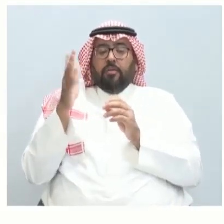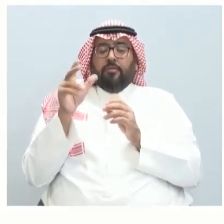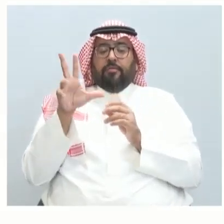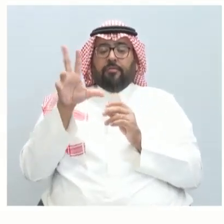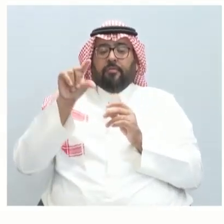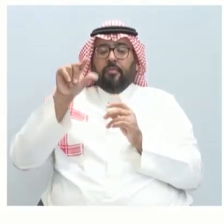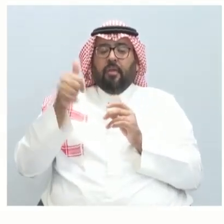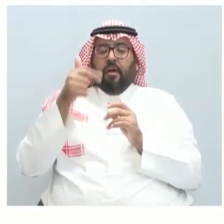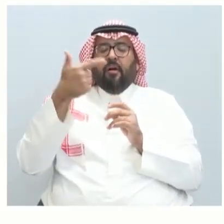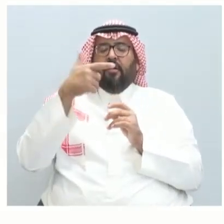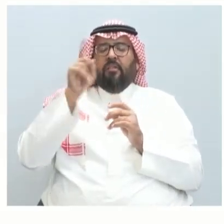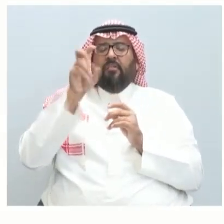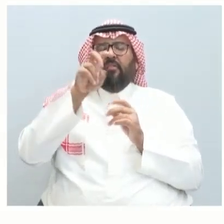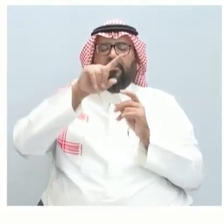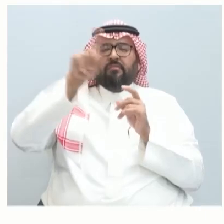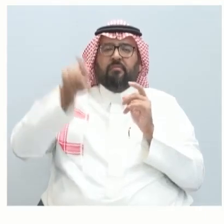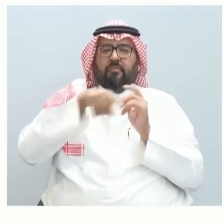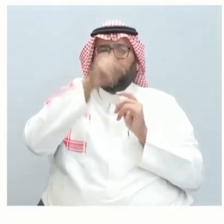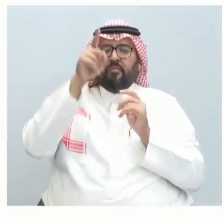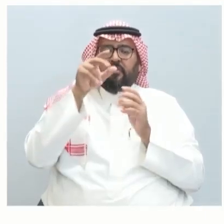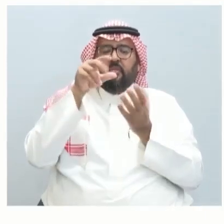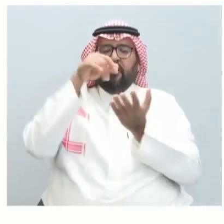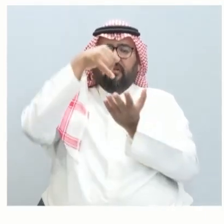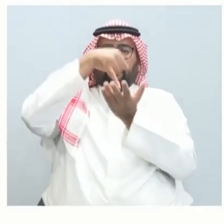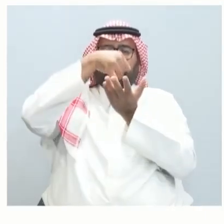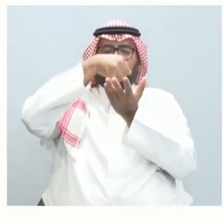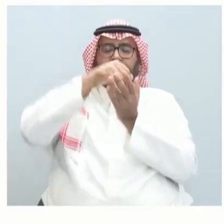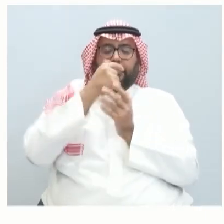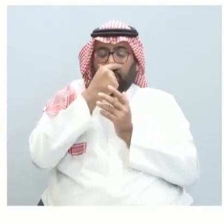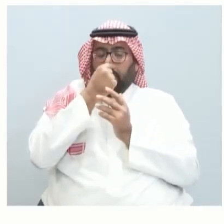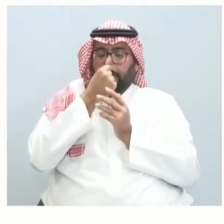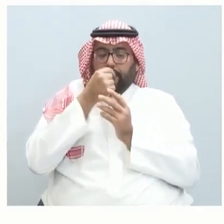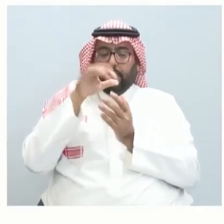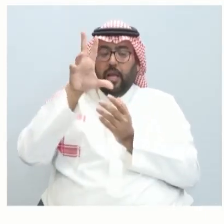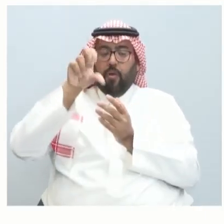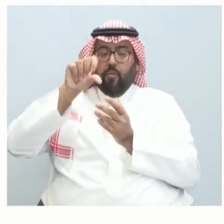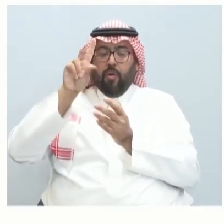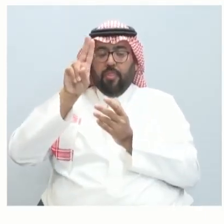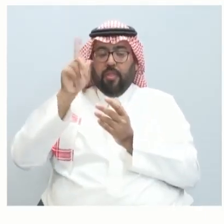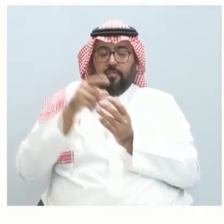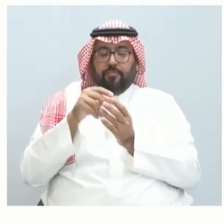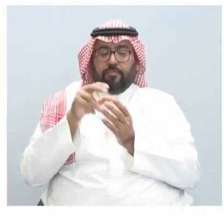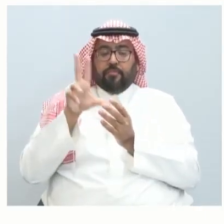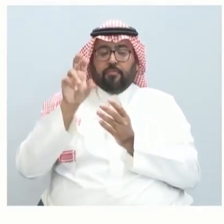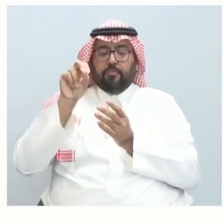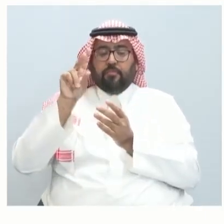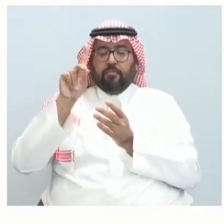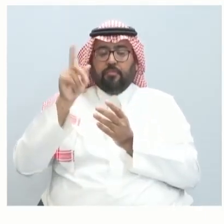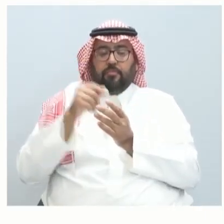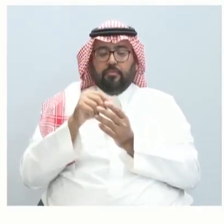الدائره المركز الوتر القطر